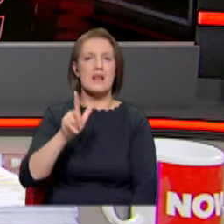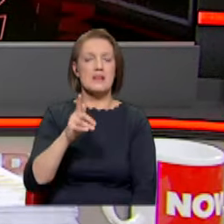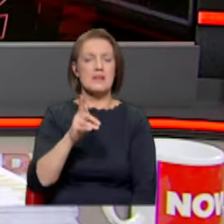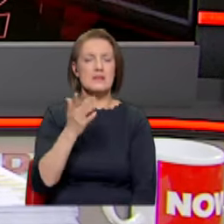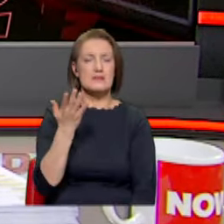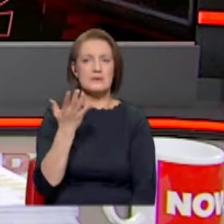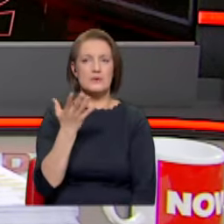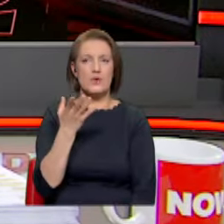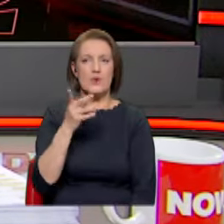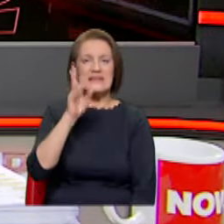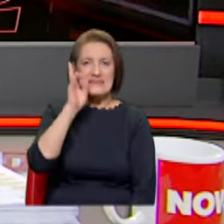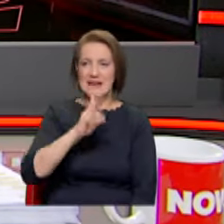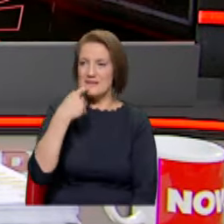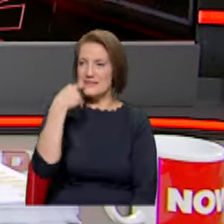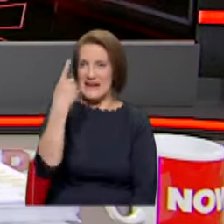Canından